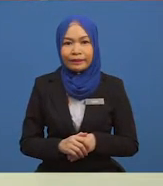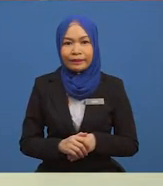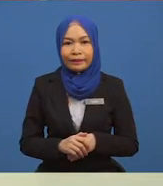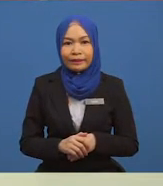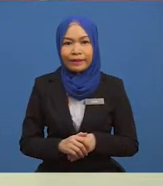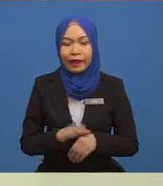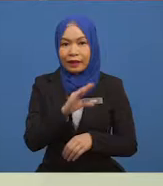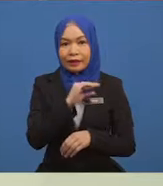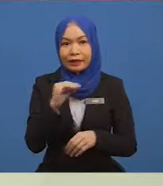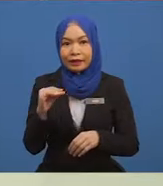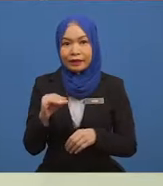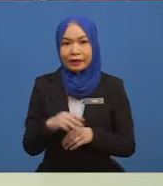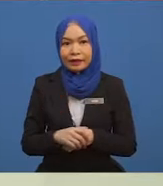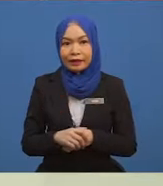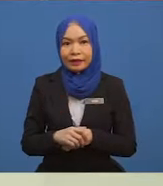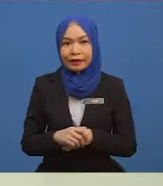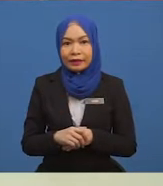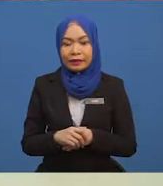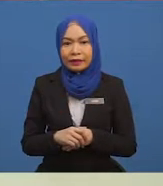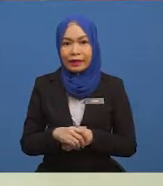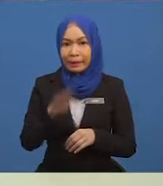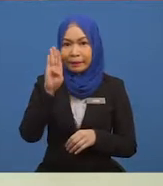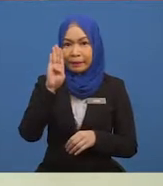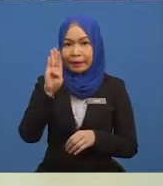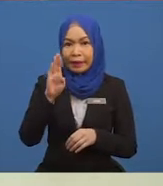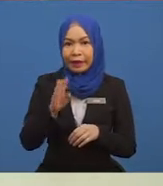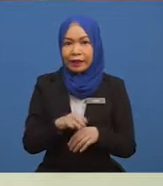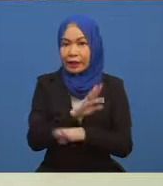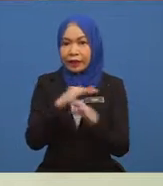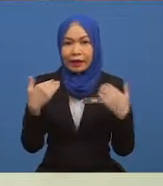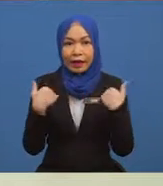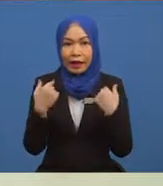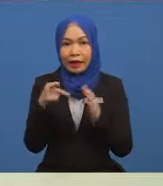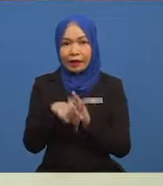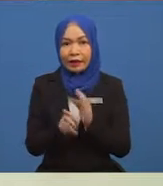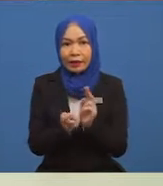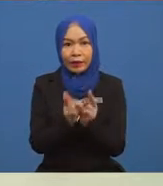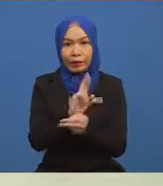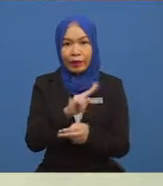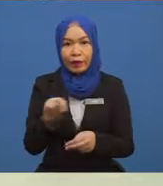Manakala pada tabung didih B, tiada apa-apa perubahan yang berlaku.